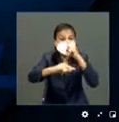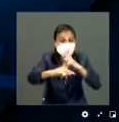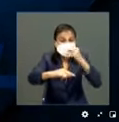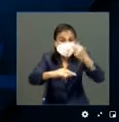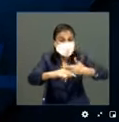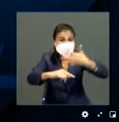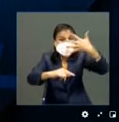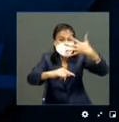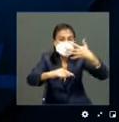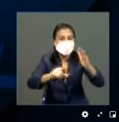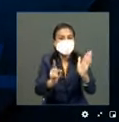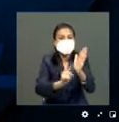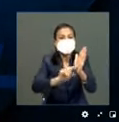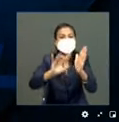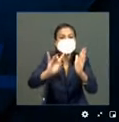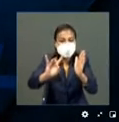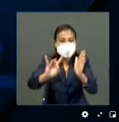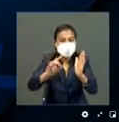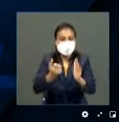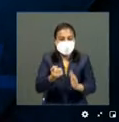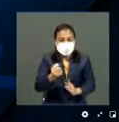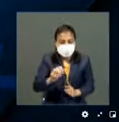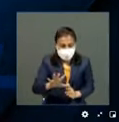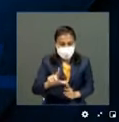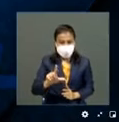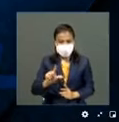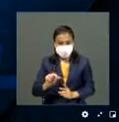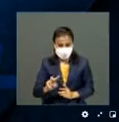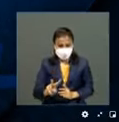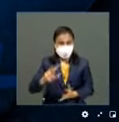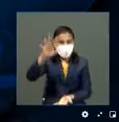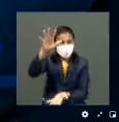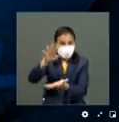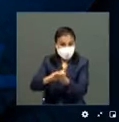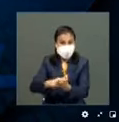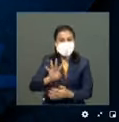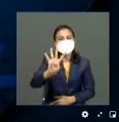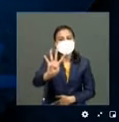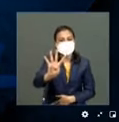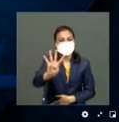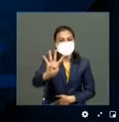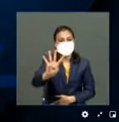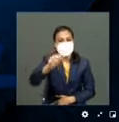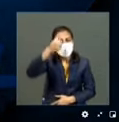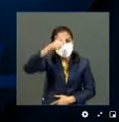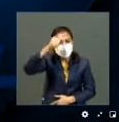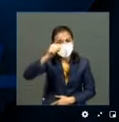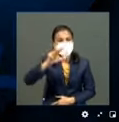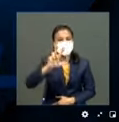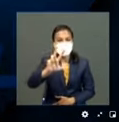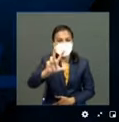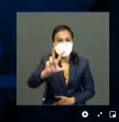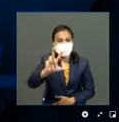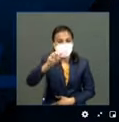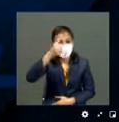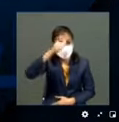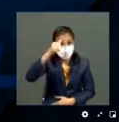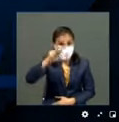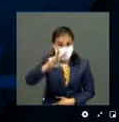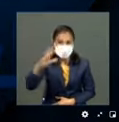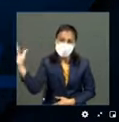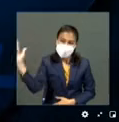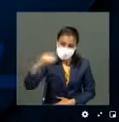คะ8พฤษภาวันที่15วันที่22รวมแล้ว4ไฟลท์ใน3วันนี้นะคะแต่ก็เน้นย้ำนะคะว่า